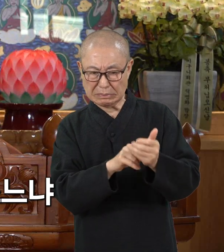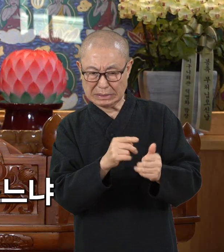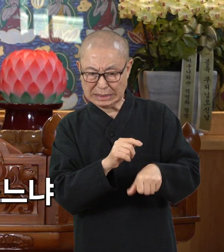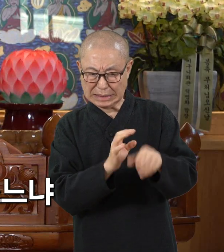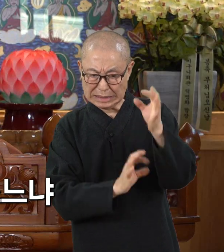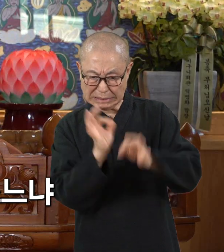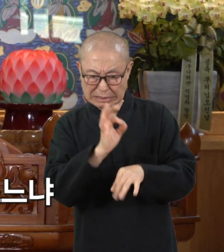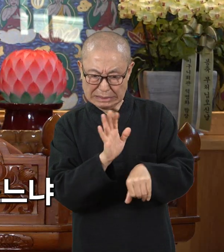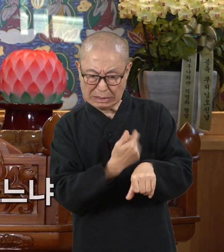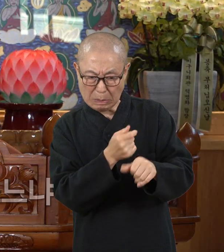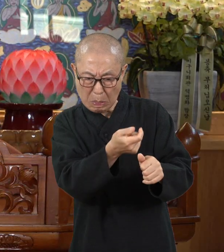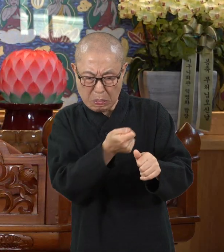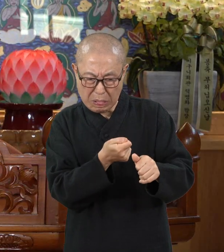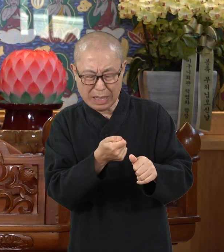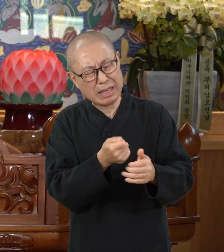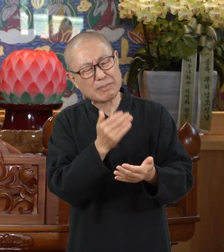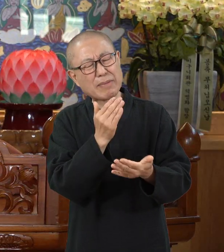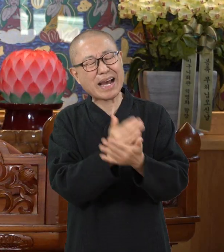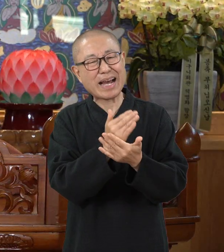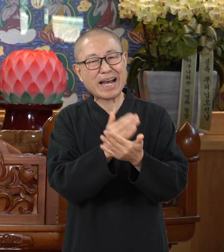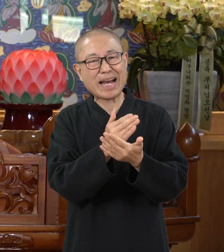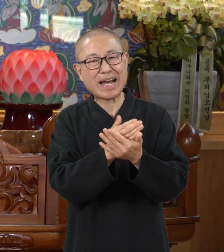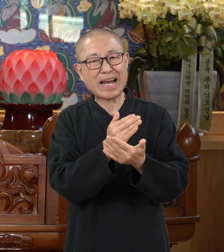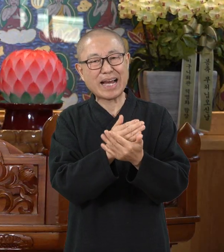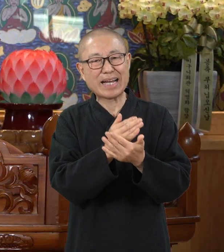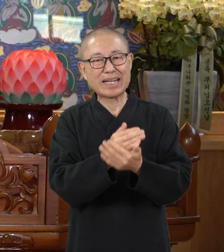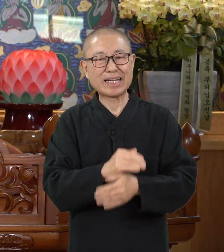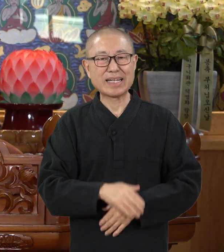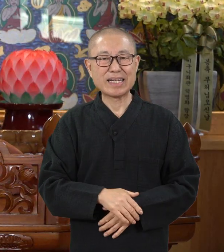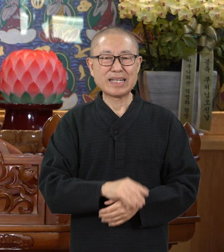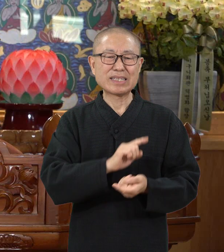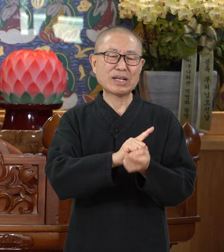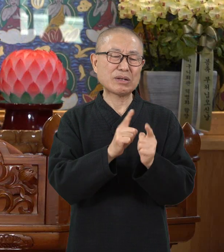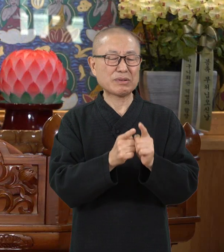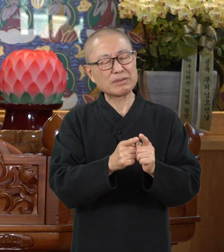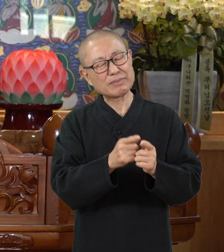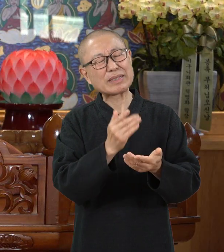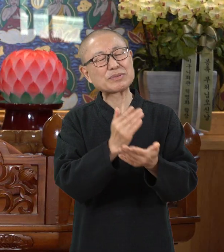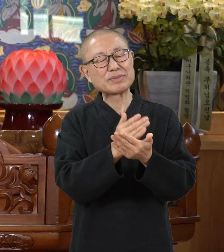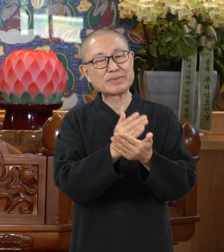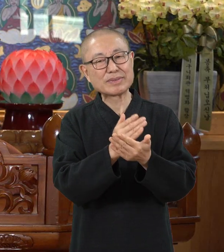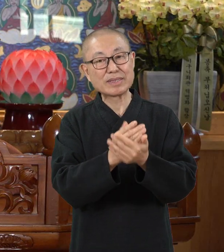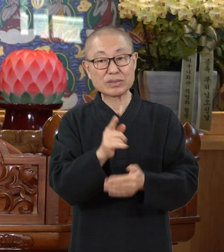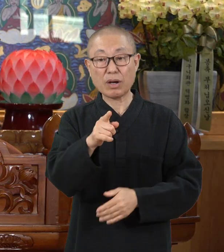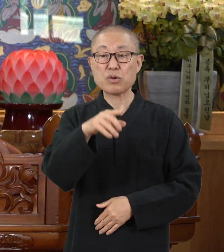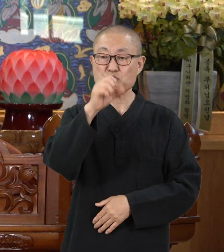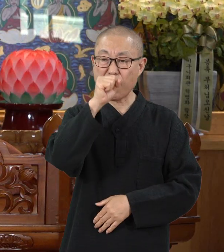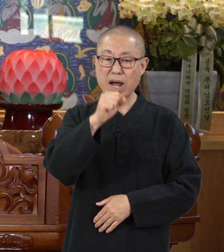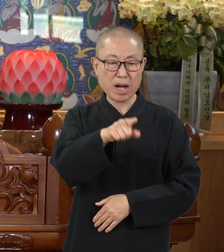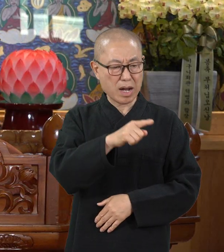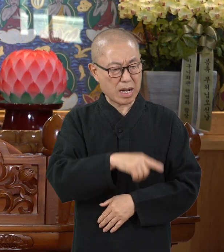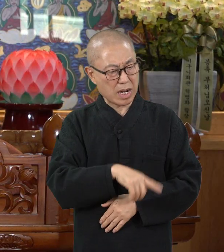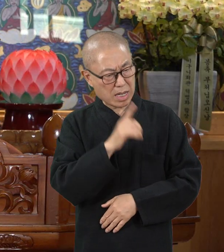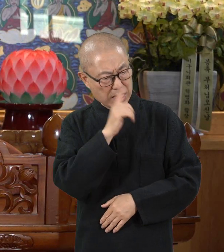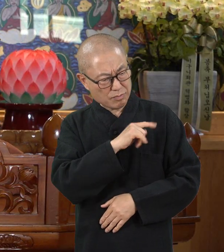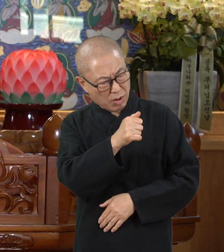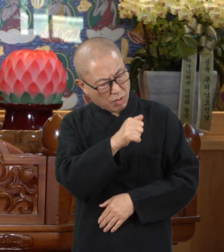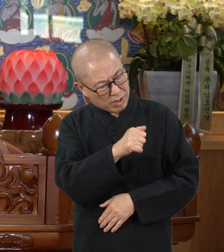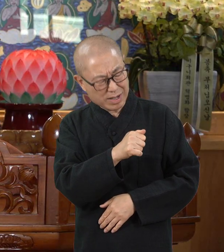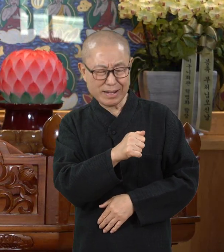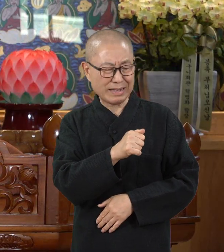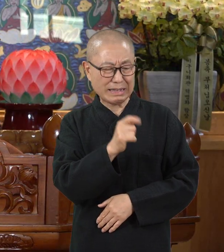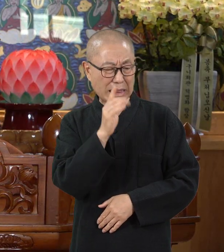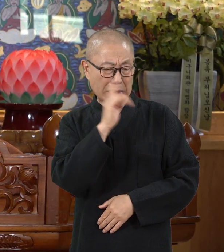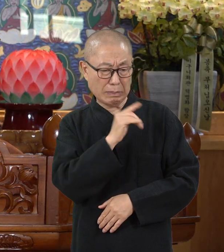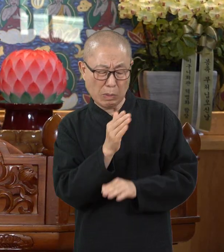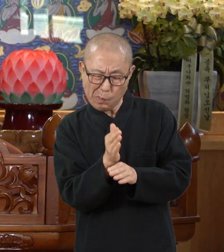애를 쓰느냐. 그러다가 사람을 잡으면 저 사람은 참 진실한 사람이고 저 사람한테는 좀 허점이 있네? 이러면